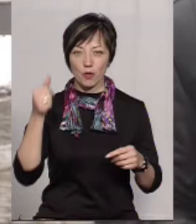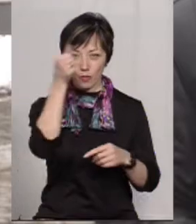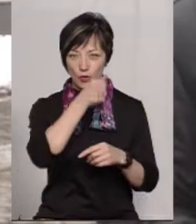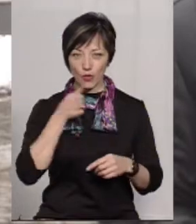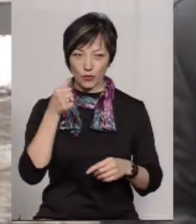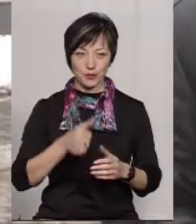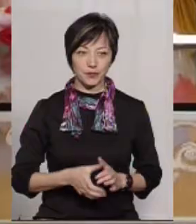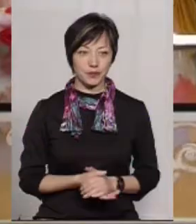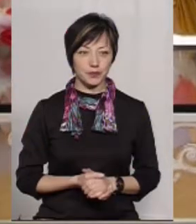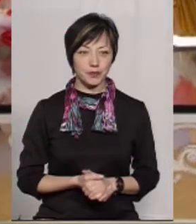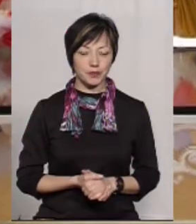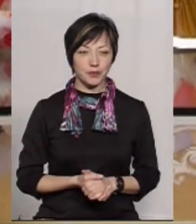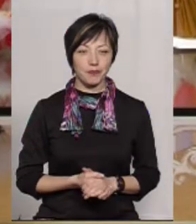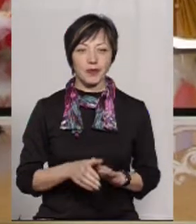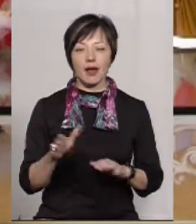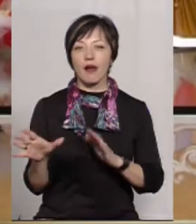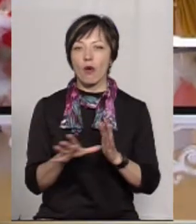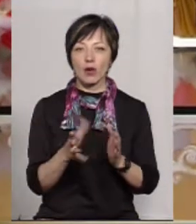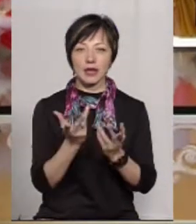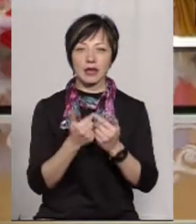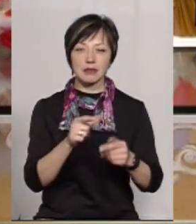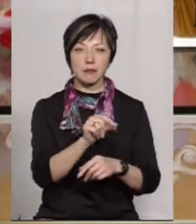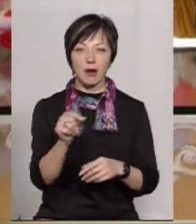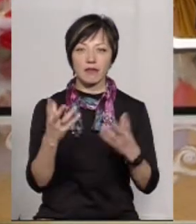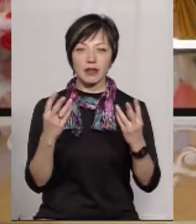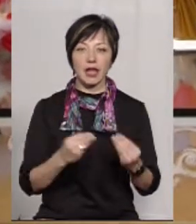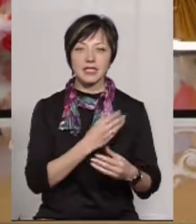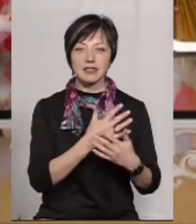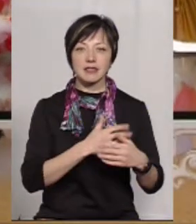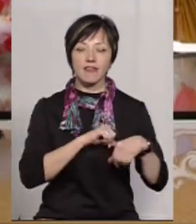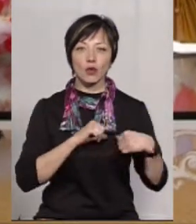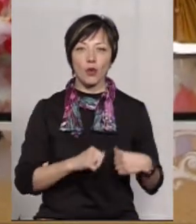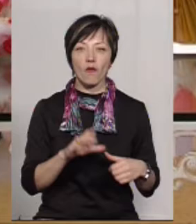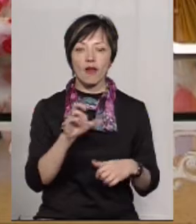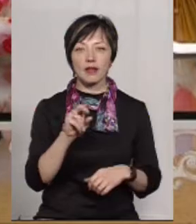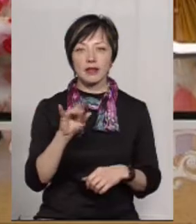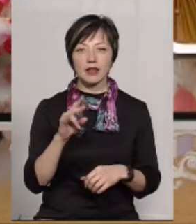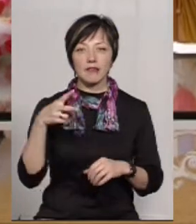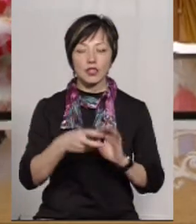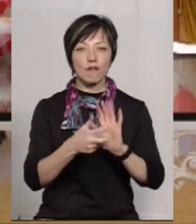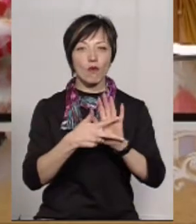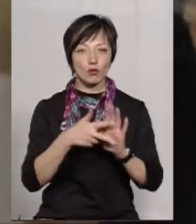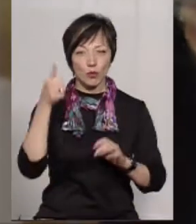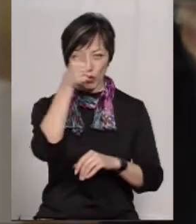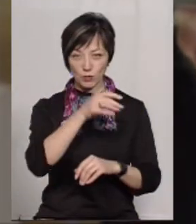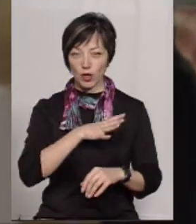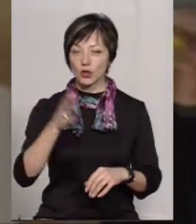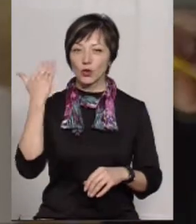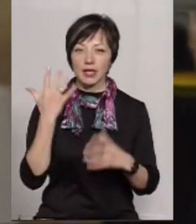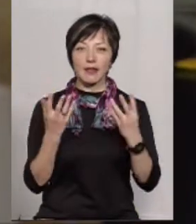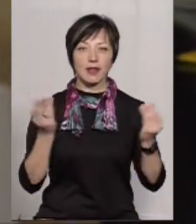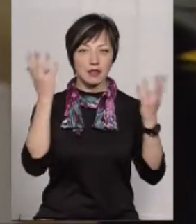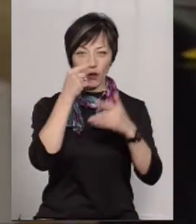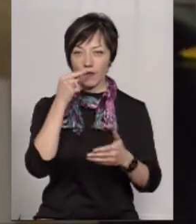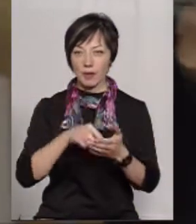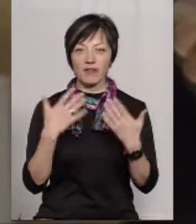місяця, пройде місяць після цього. Рекордна кількість пар у День Святого Валентина у Хмельницькому брала шлюб у 2008 році, каже Марина Зубова. Тоді День закоханих